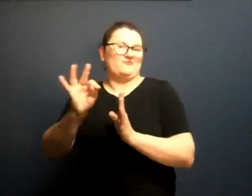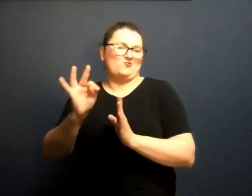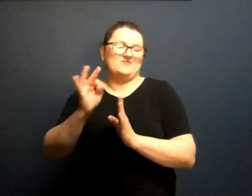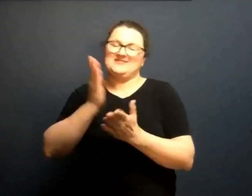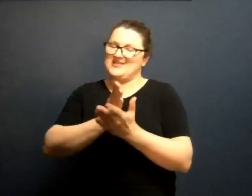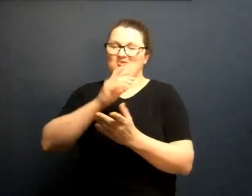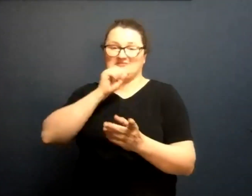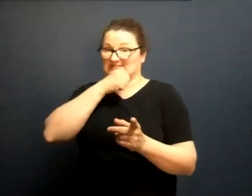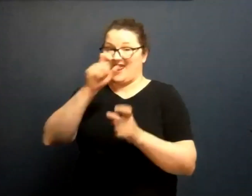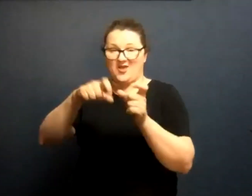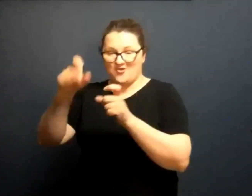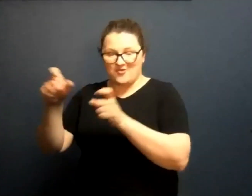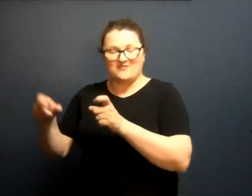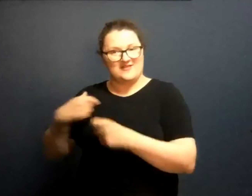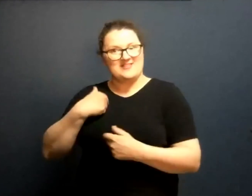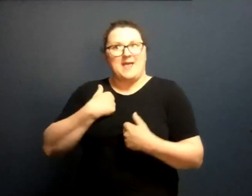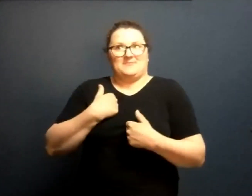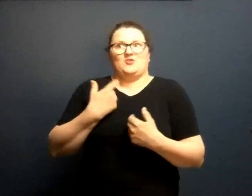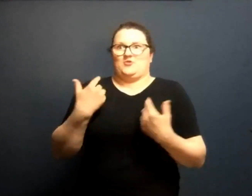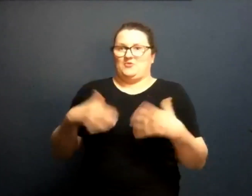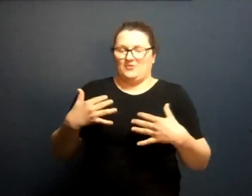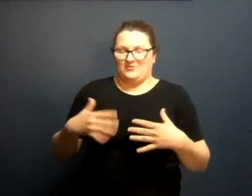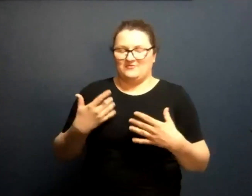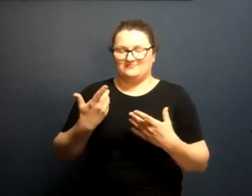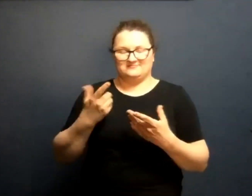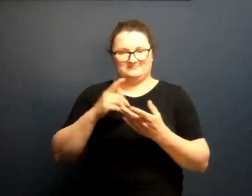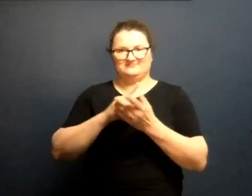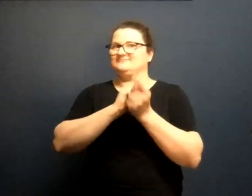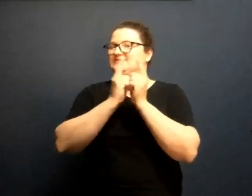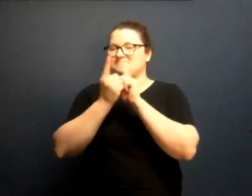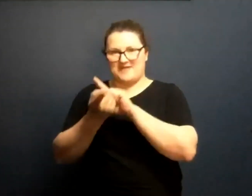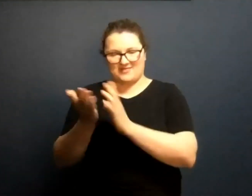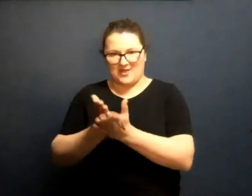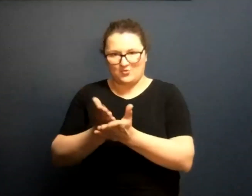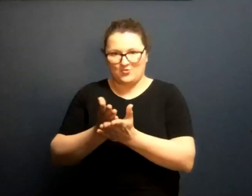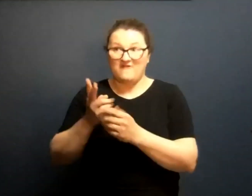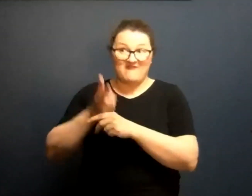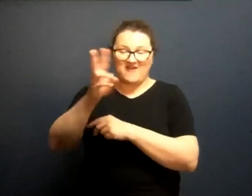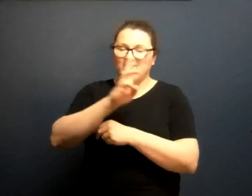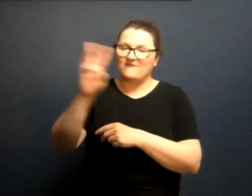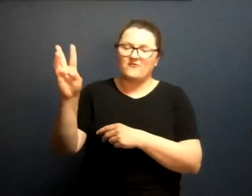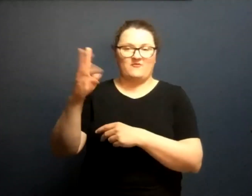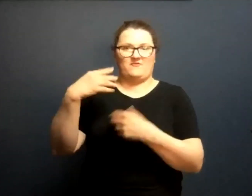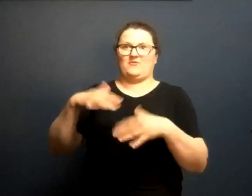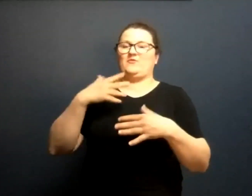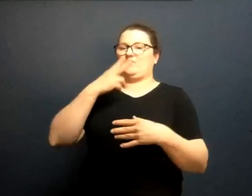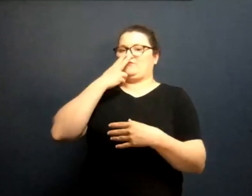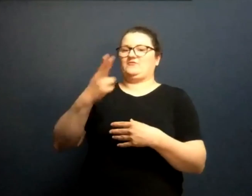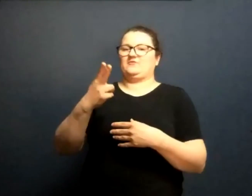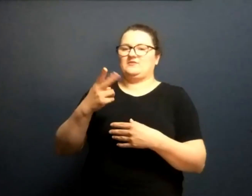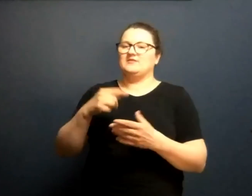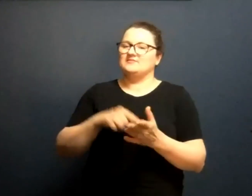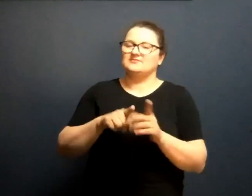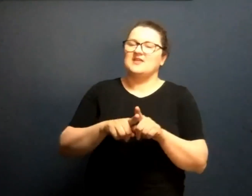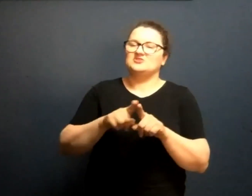to już jest dla mnie taki przejaw odczarowywania. Jak się wchodzi na te strony, jest to niesamowicie. Iris Appel polecam